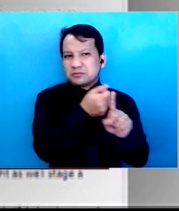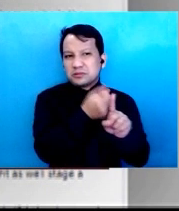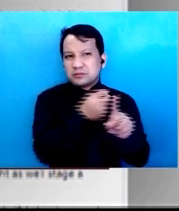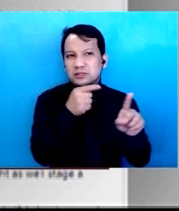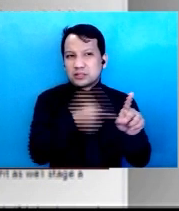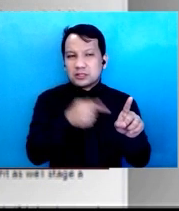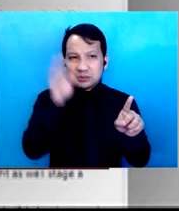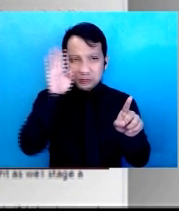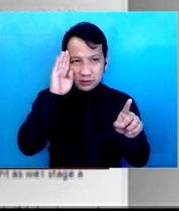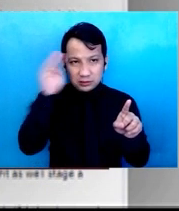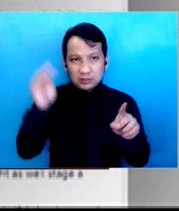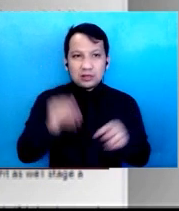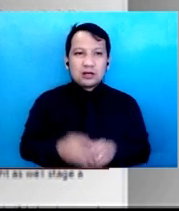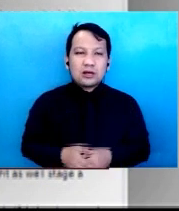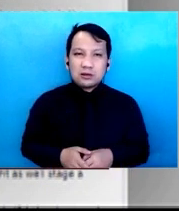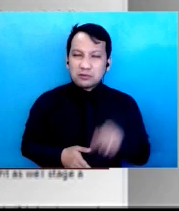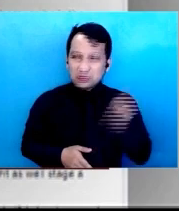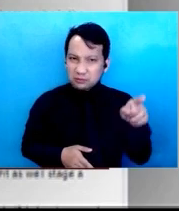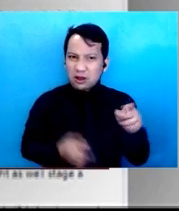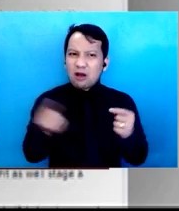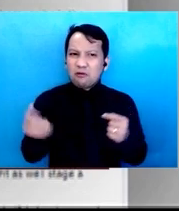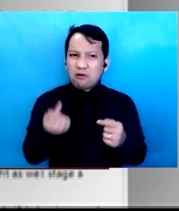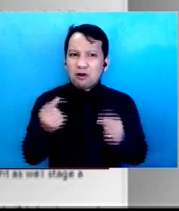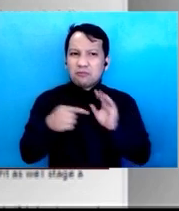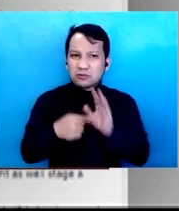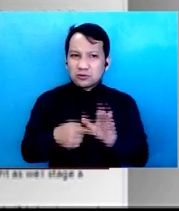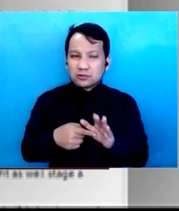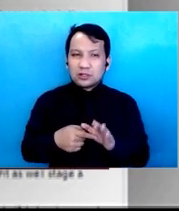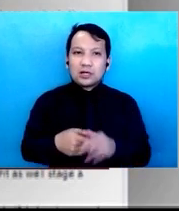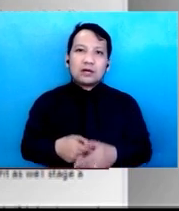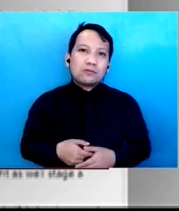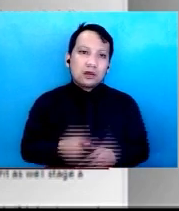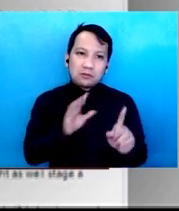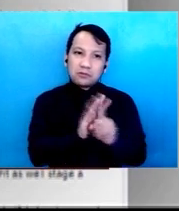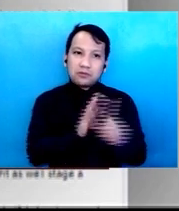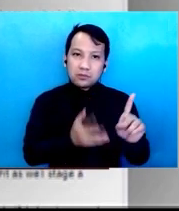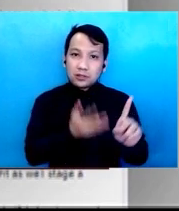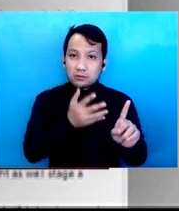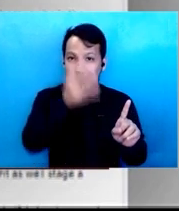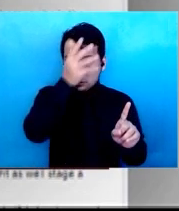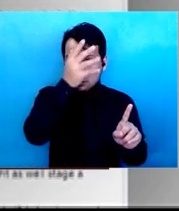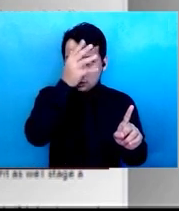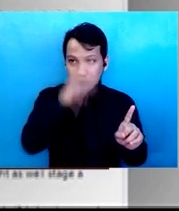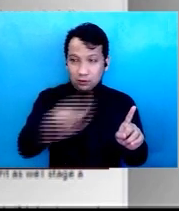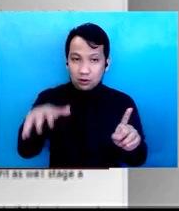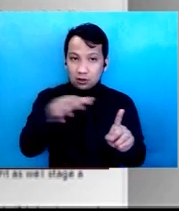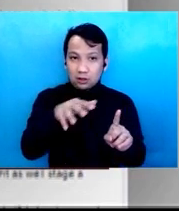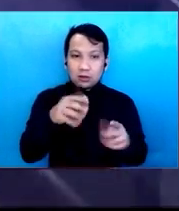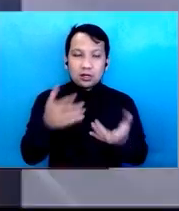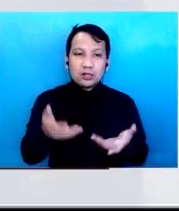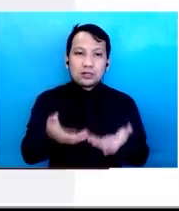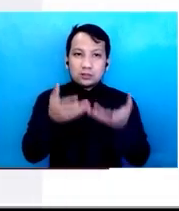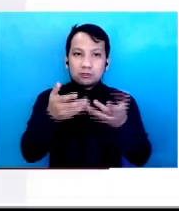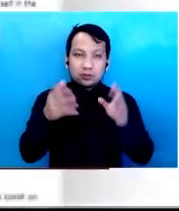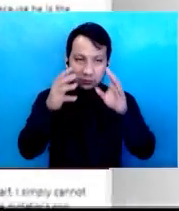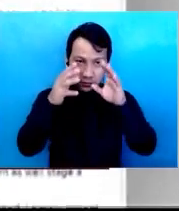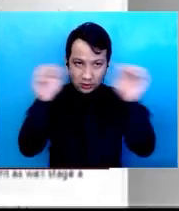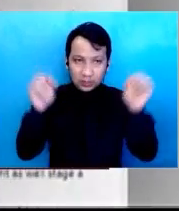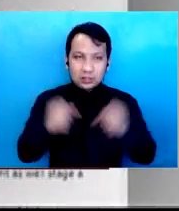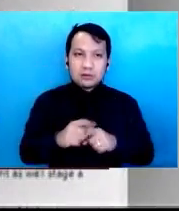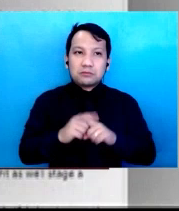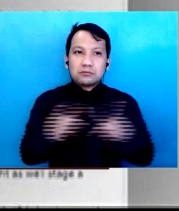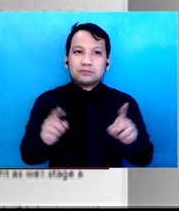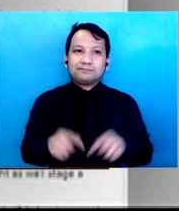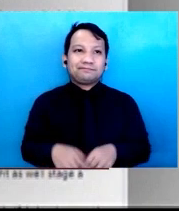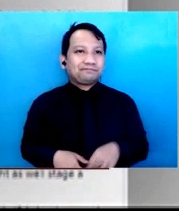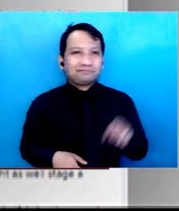ng Pangulo. Si Bongbong lang naman daw kasi ang may popular na ama sa mga presidential aspirant. Yun nga lang,